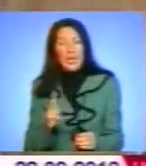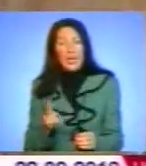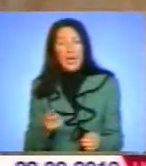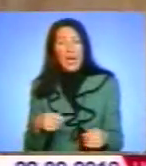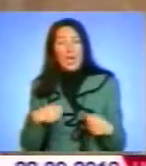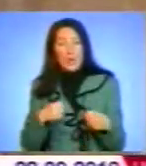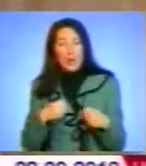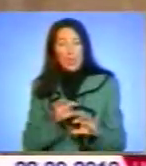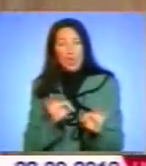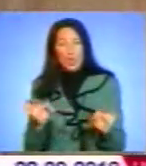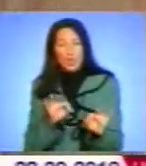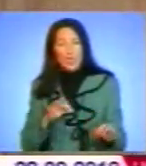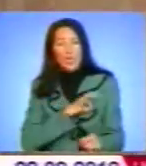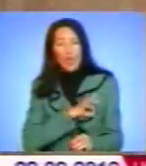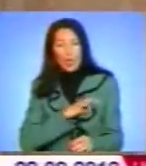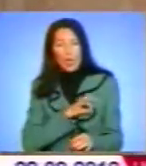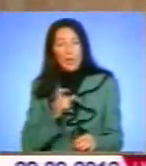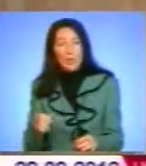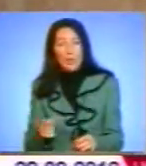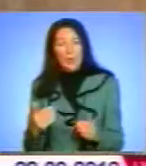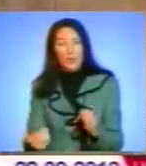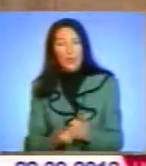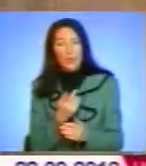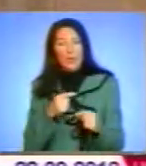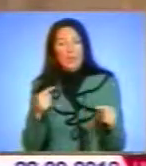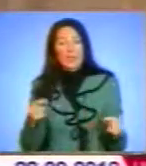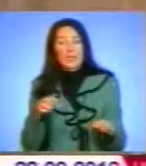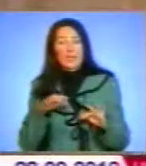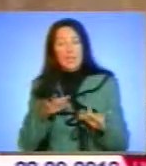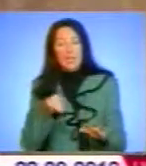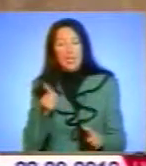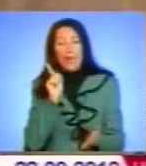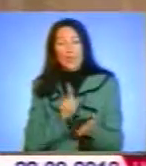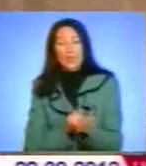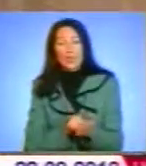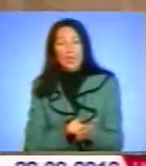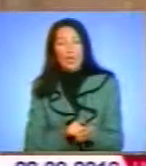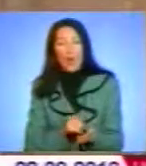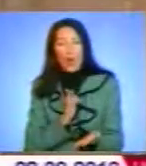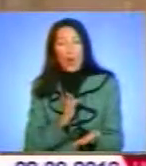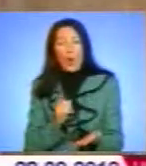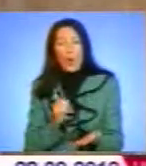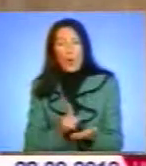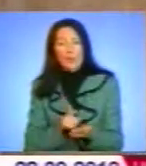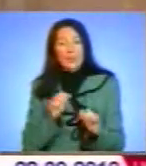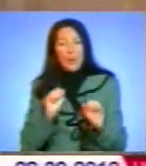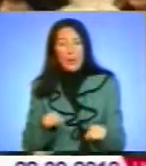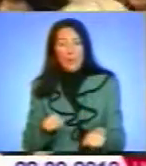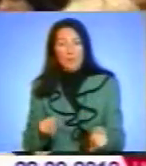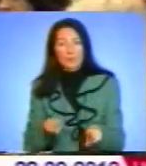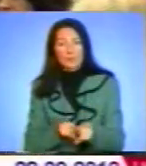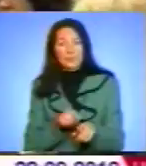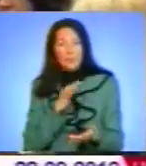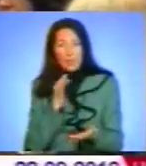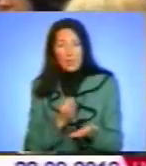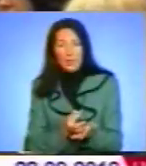намагаємося роз'яснити нотаріусам новий вид діяльності, їх функції, обов'язки, права і відповідальність за правильність ведення цього реєстру.